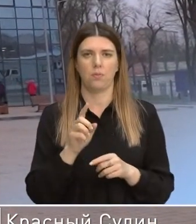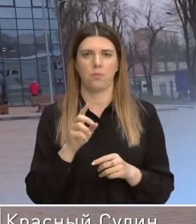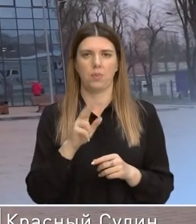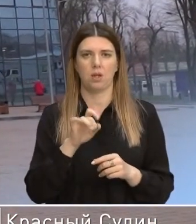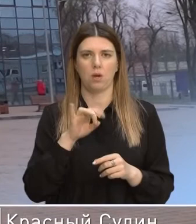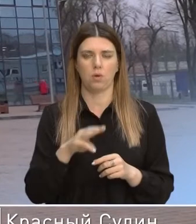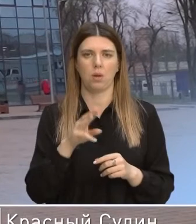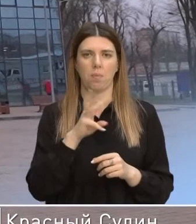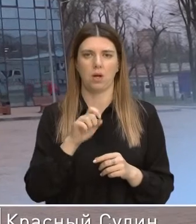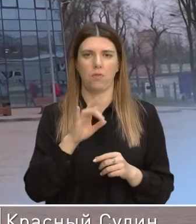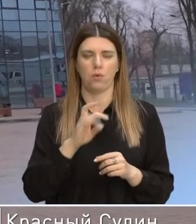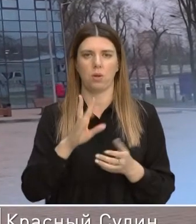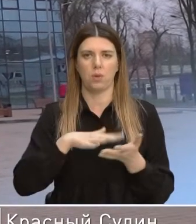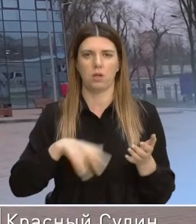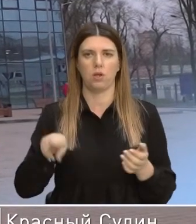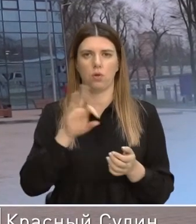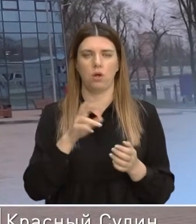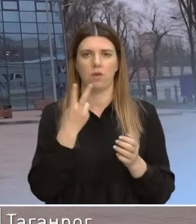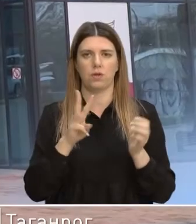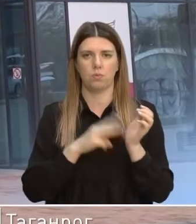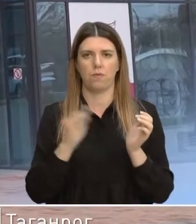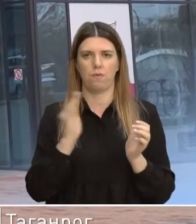патриотическому марафоном продлятся до 28 февраля